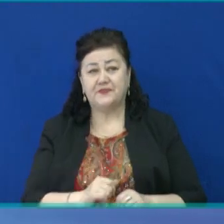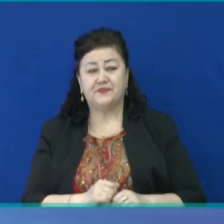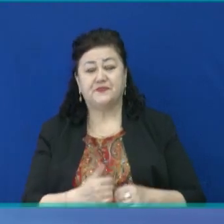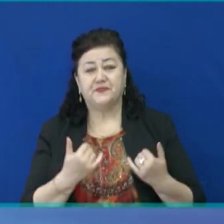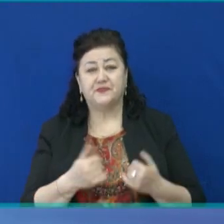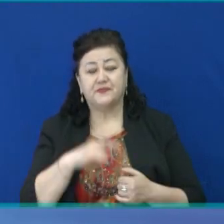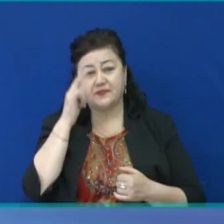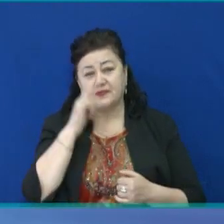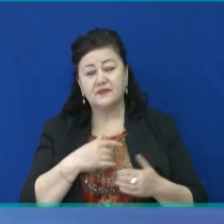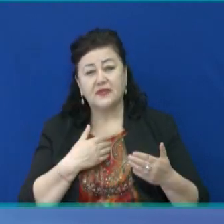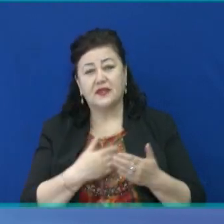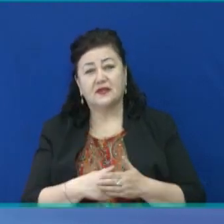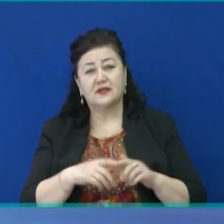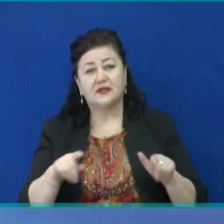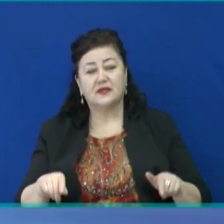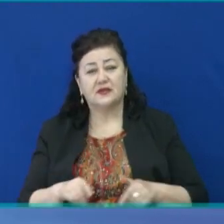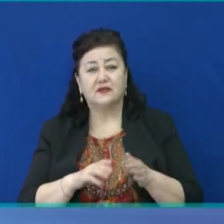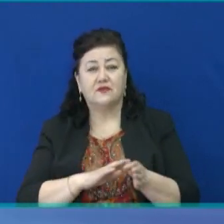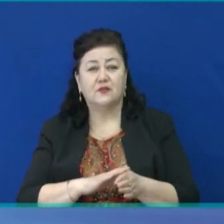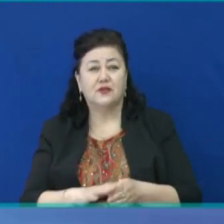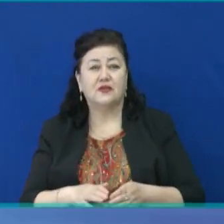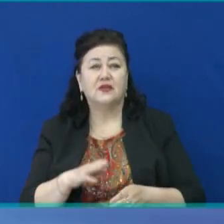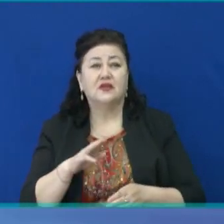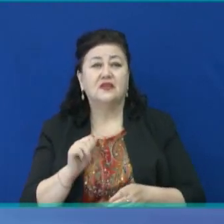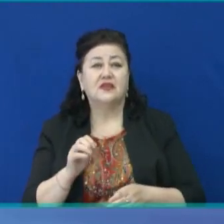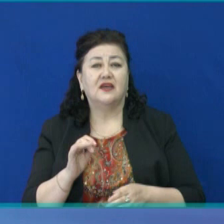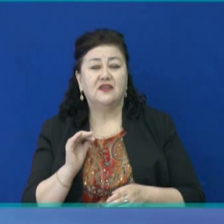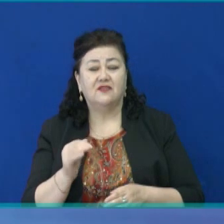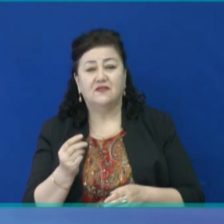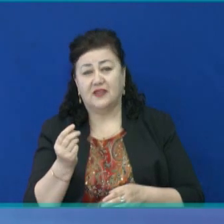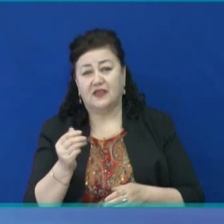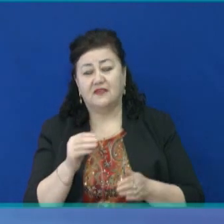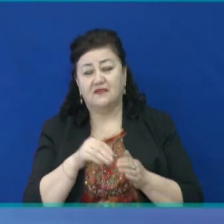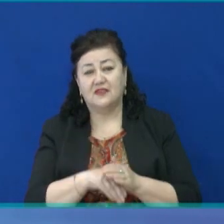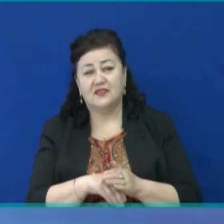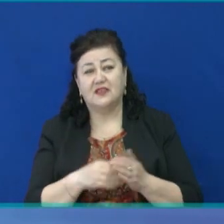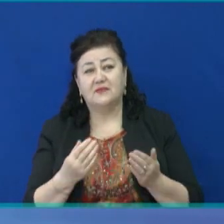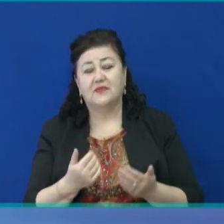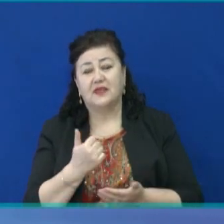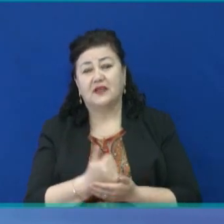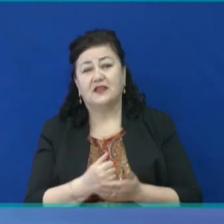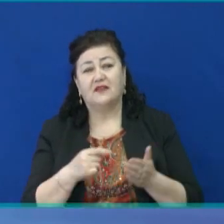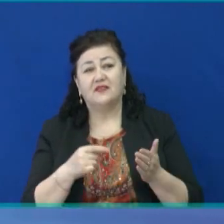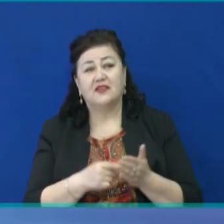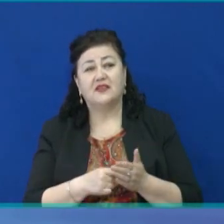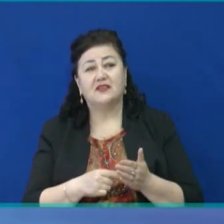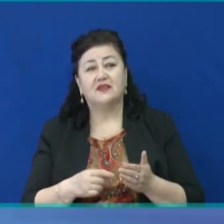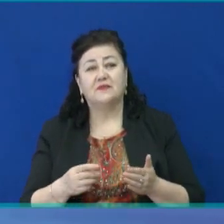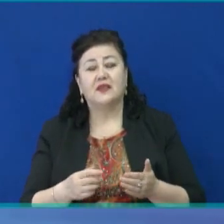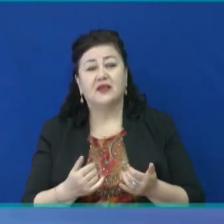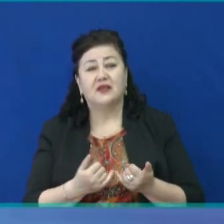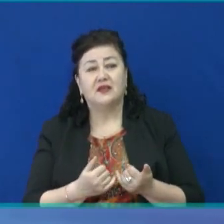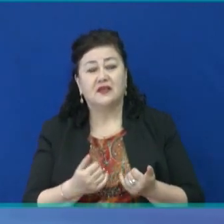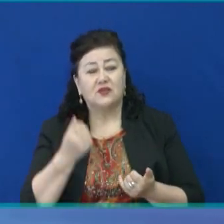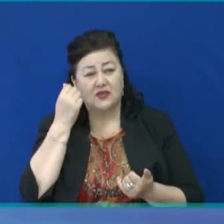Сейчас в Казахстане активно ведется реализация проекта «Тариф в обмен на инвестиции», главной целью которого является снижение уровня износа сетей